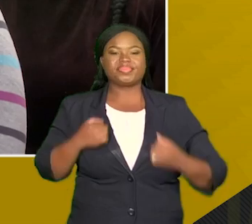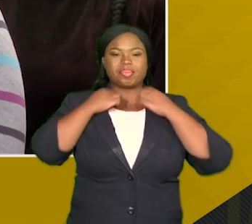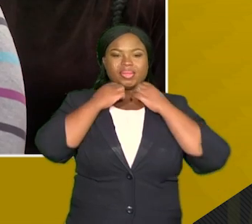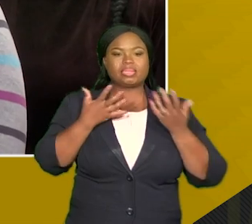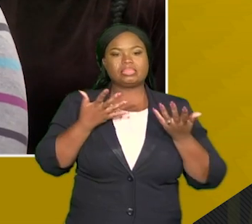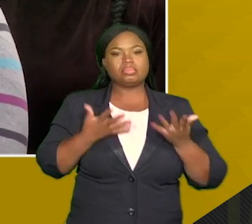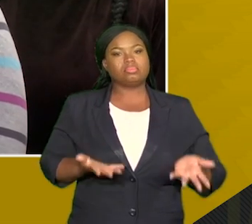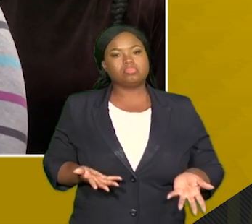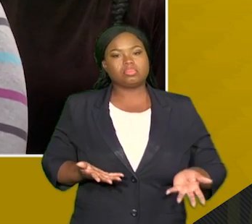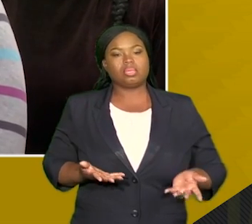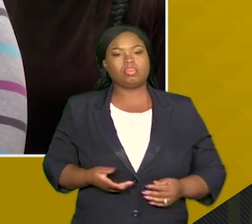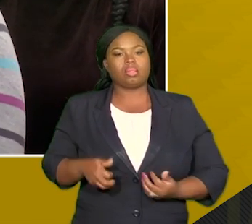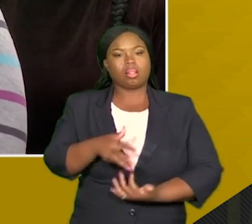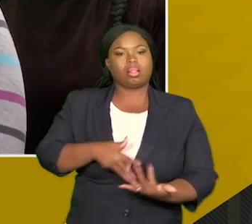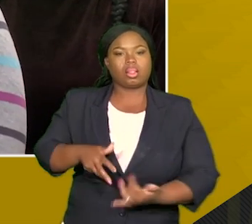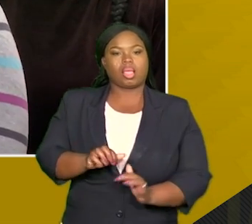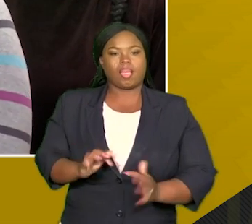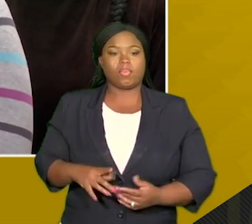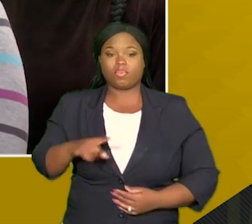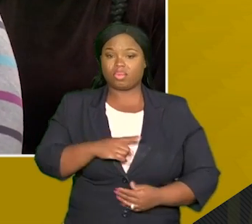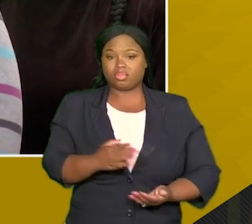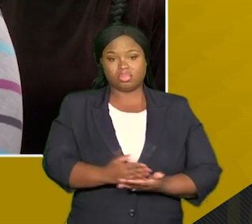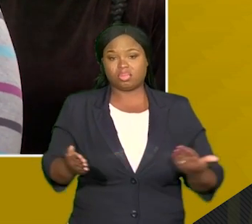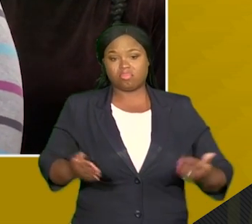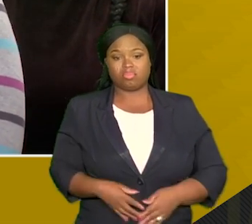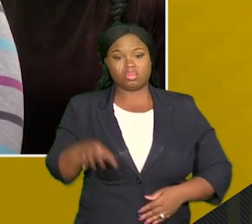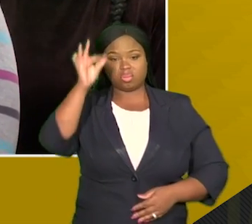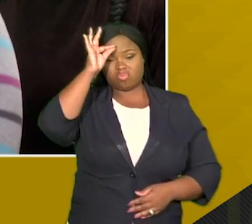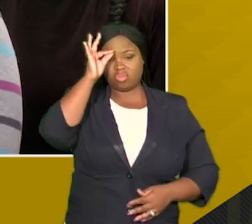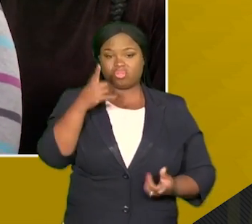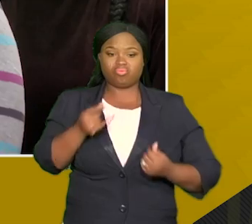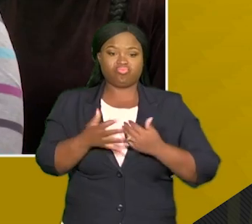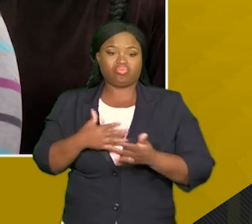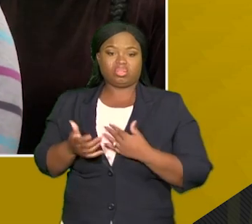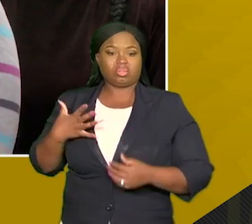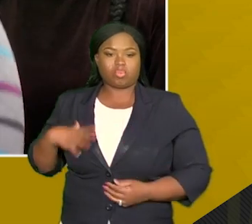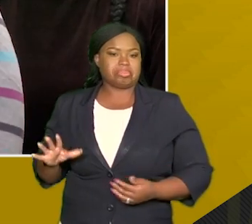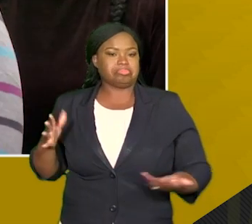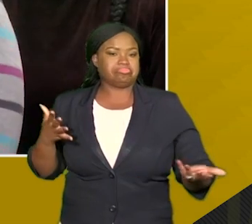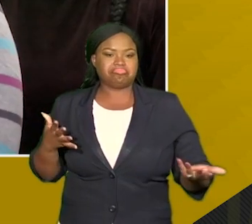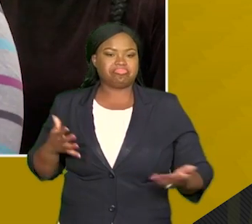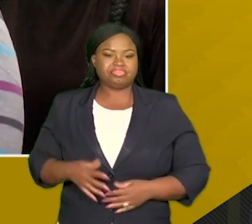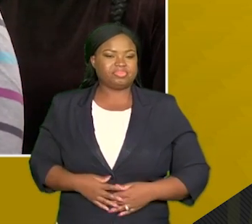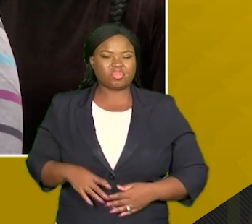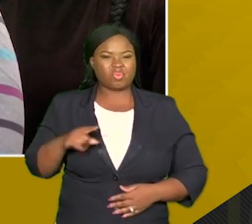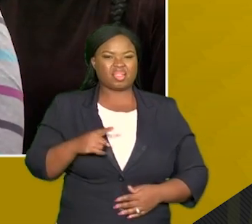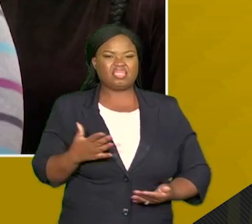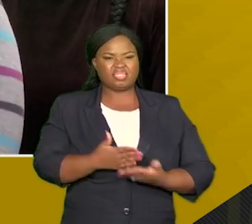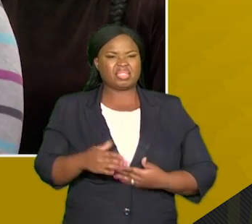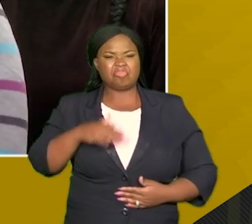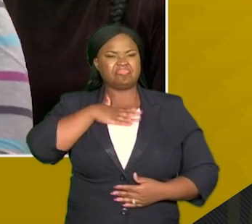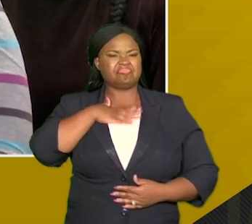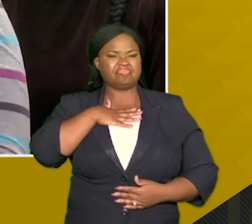kanjani emphakathini ngoba amanye amaphoyisa emphakathini azenzela noma yini awuthanda umphakathi